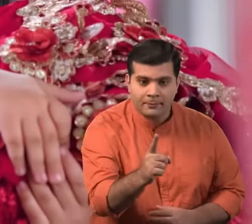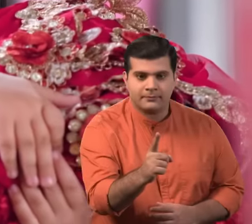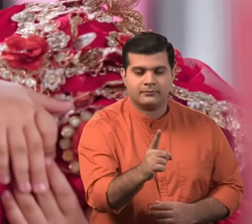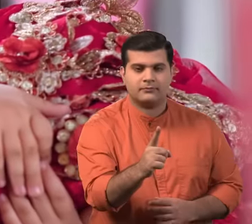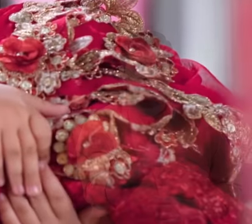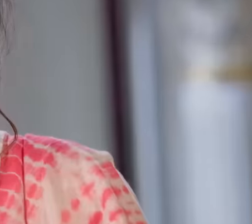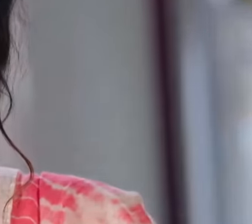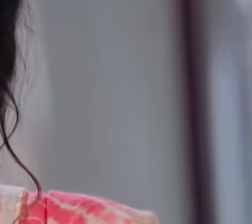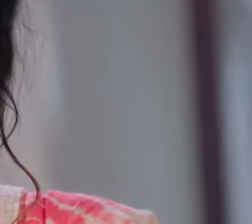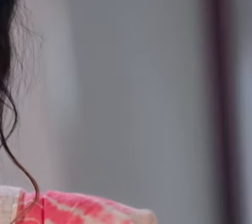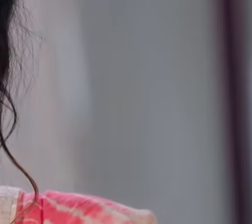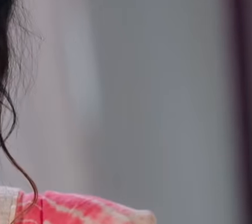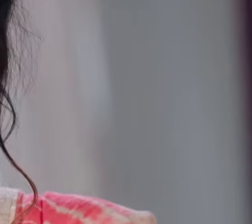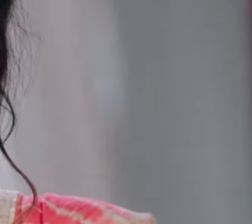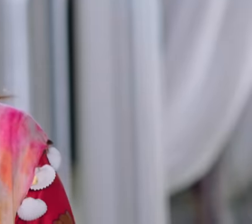में।